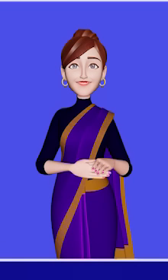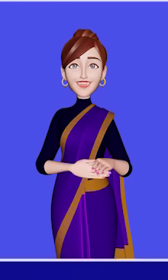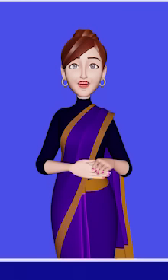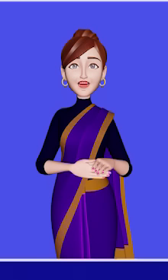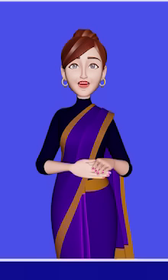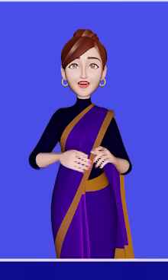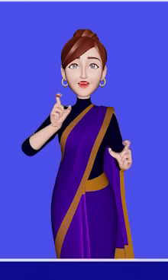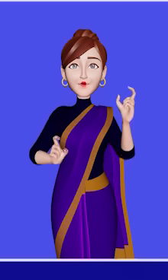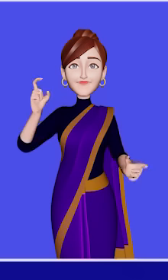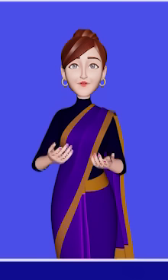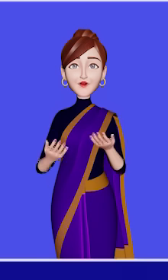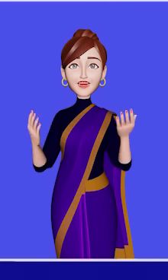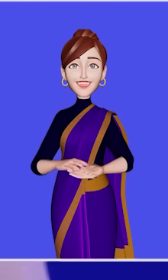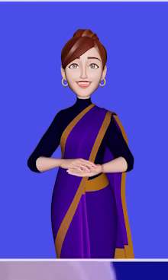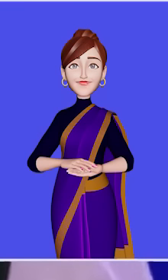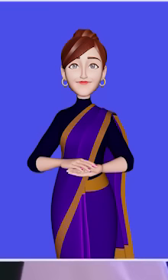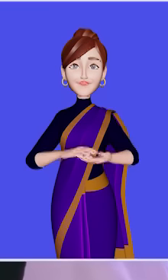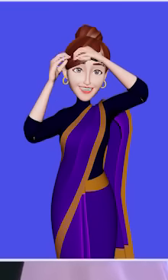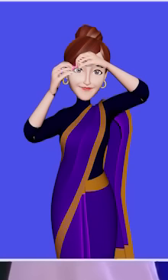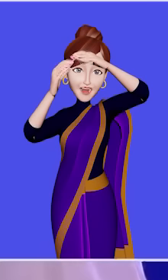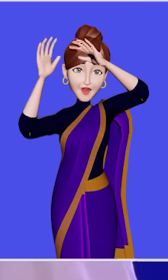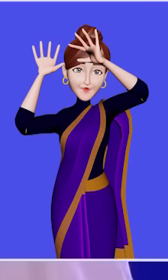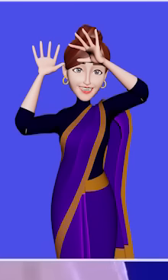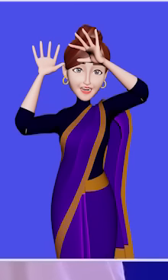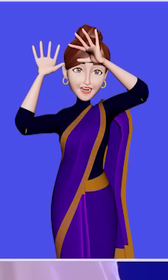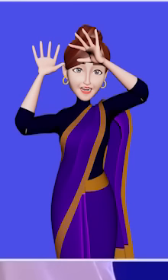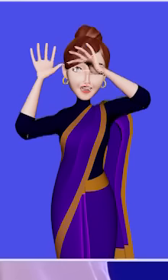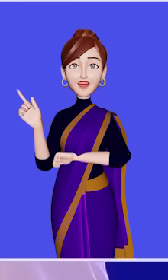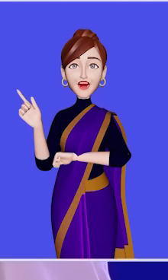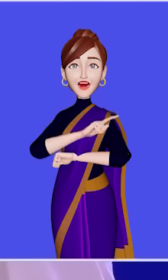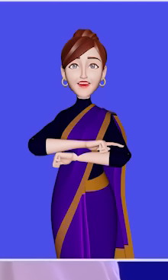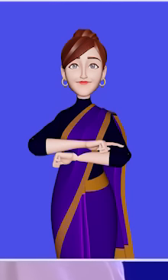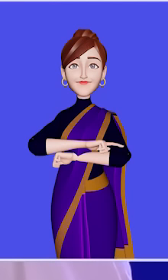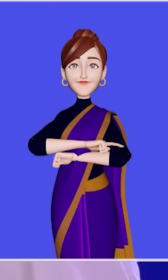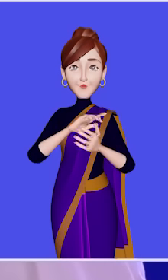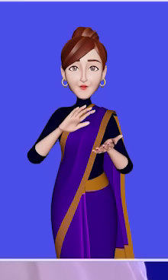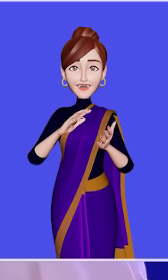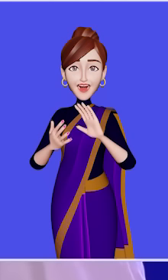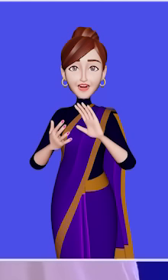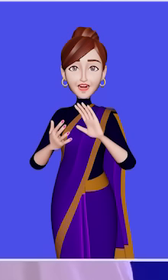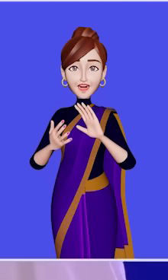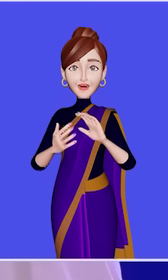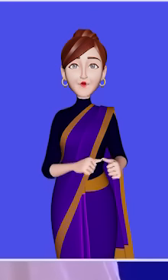निकला, किसी ने नहीं सोचा था कि वही चिंगारी